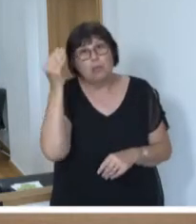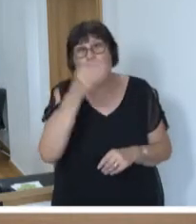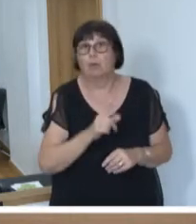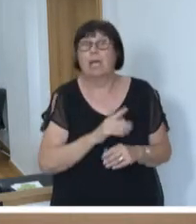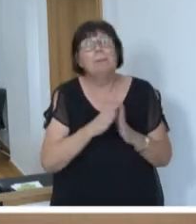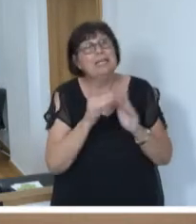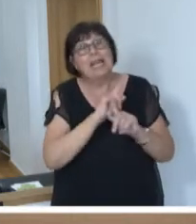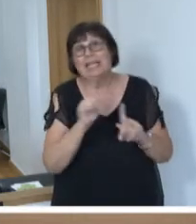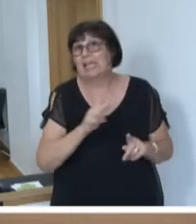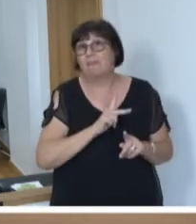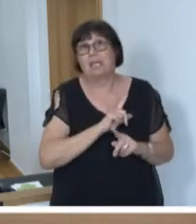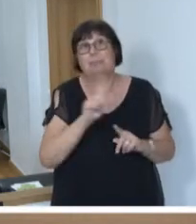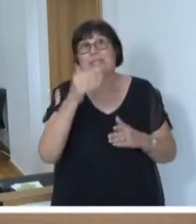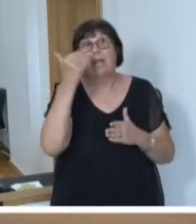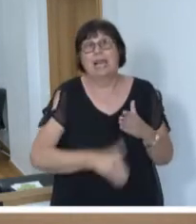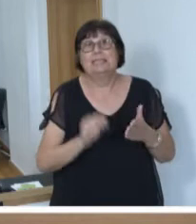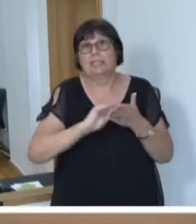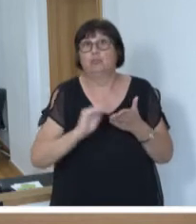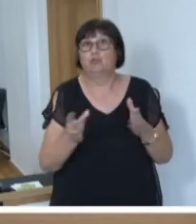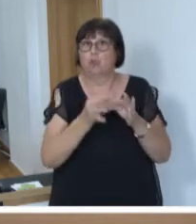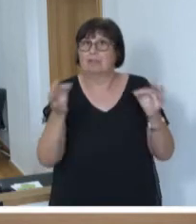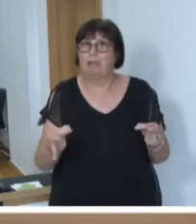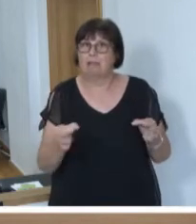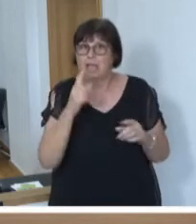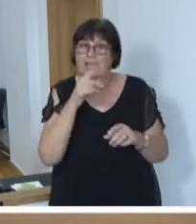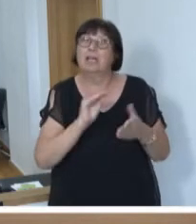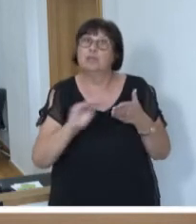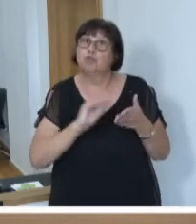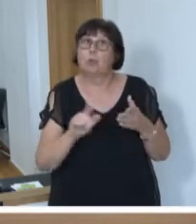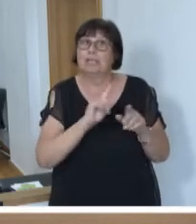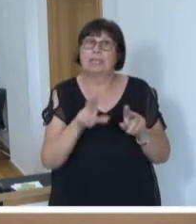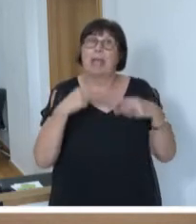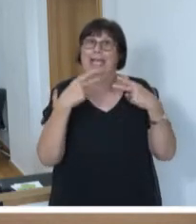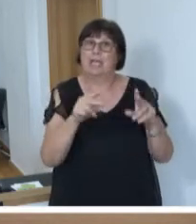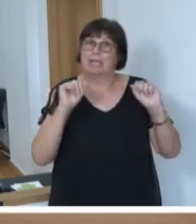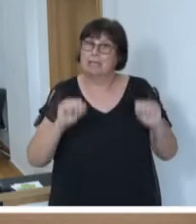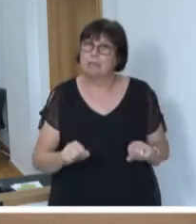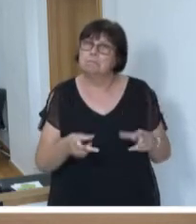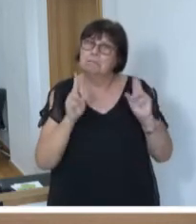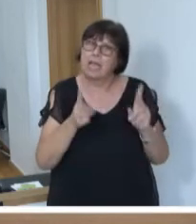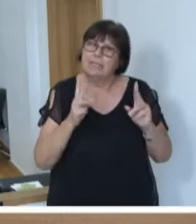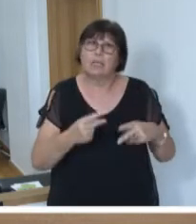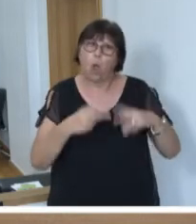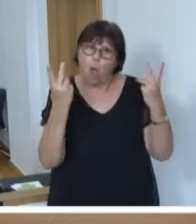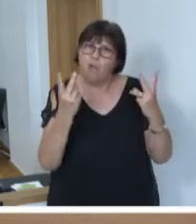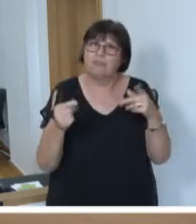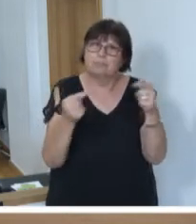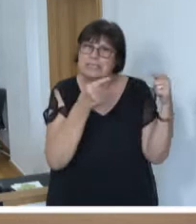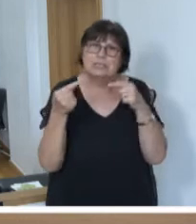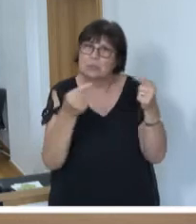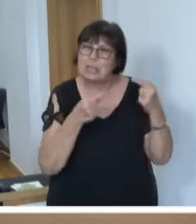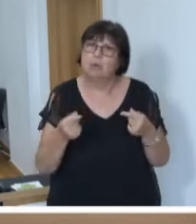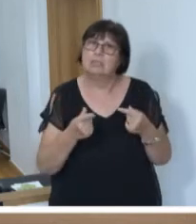nicht bis zum letzten Schultag, wenn die Schulen nicht mehr reagieren können. Einen echten Dialog, einen offenen Dialog, die